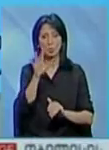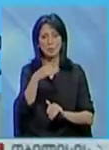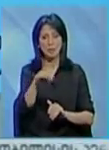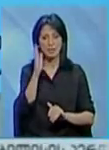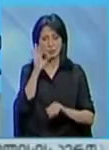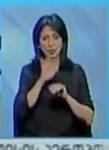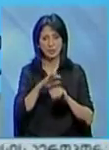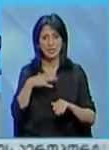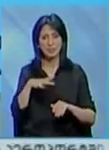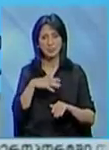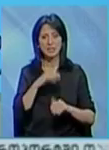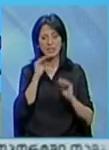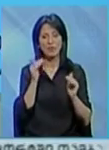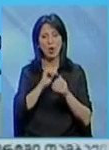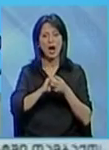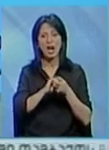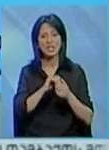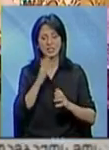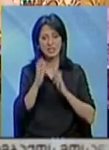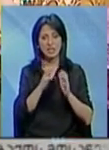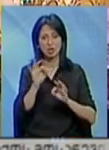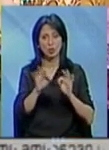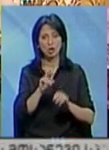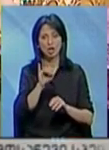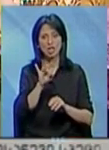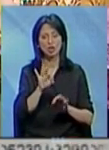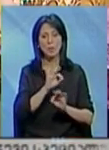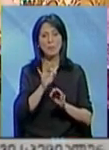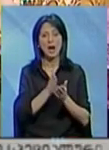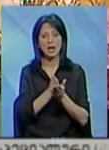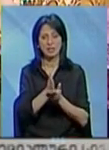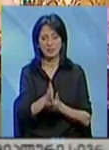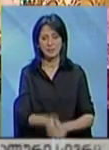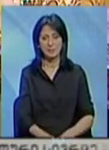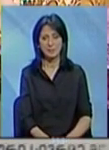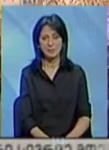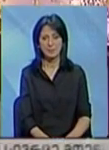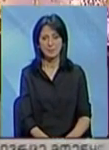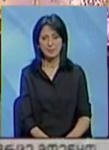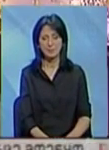მაისს გაიმართება. თბილისის ვოკალისტთა საერთაშორისო კონკურსი პროექტ ჩეკინ ჯორჯიას ფარგლებში ტარდება.